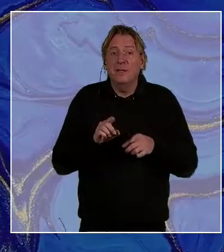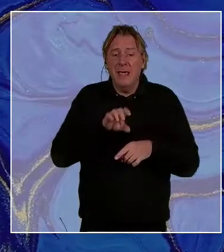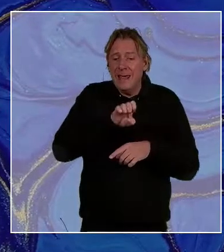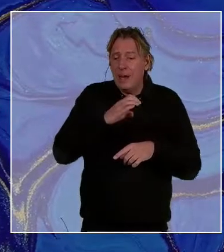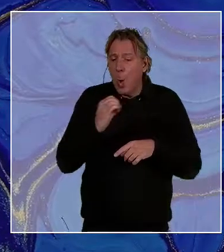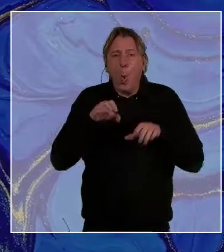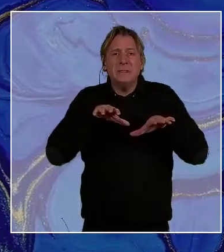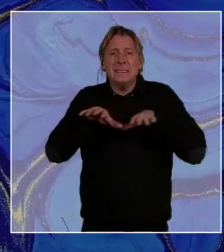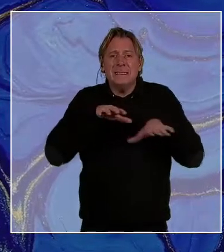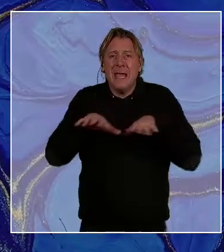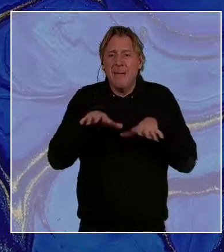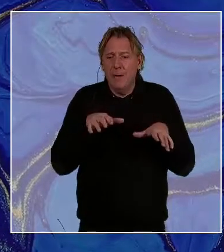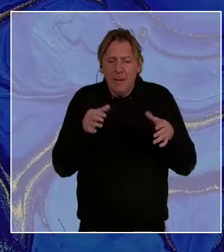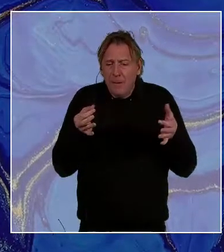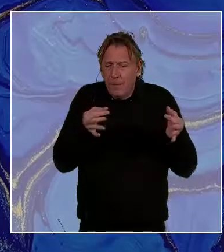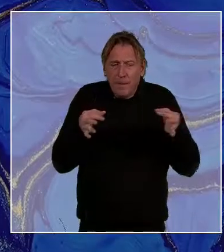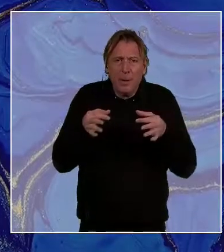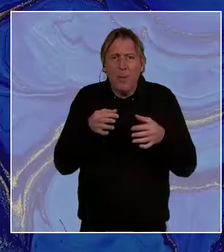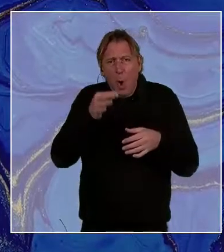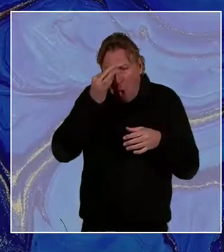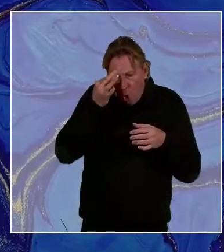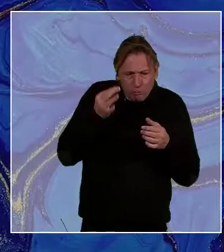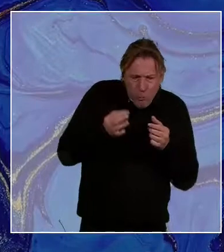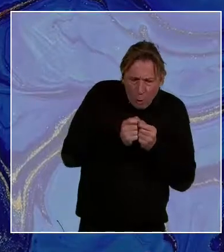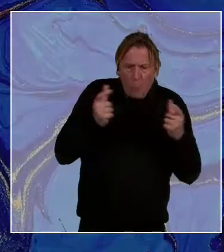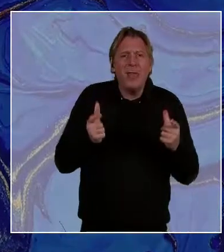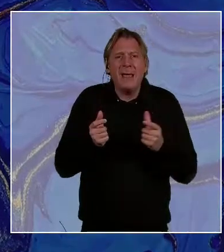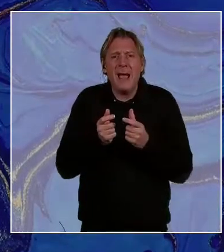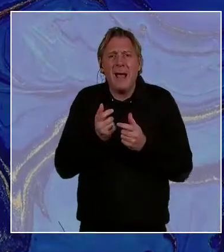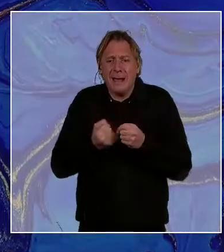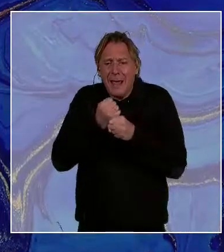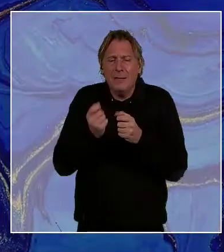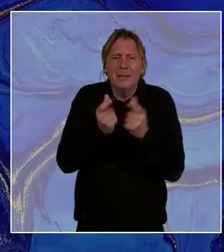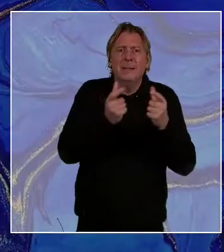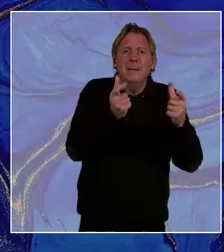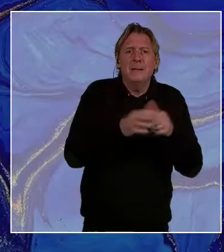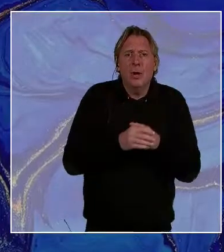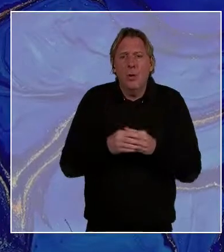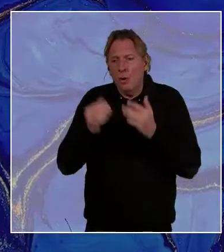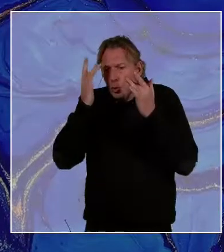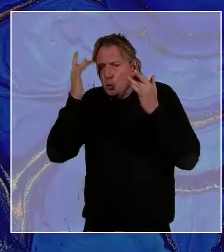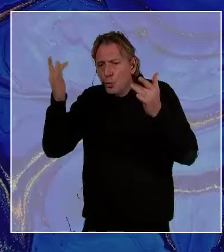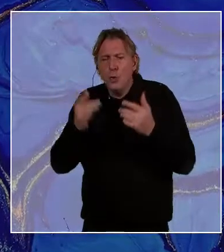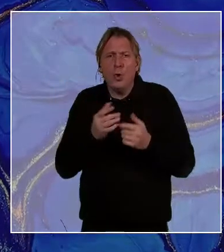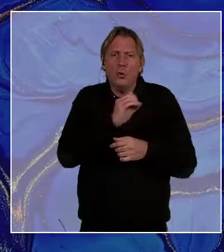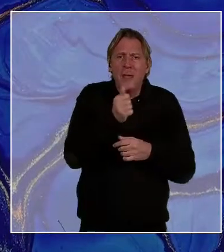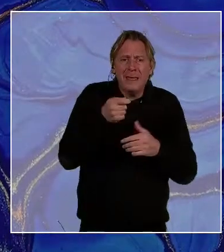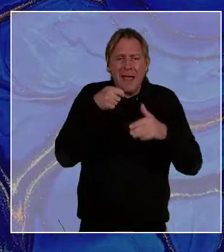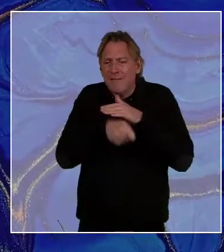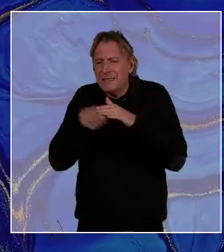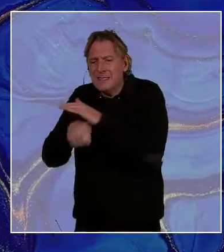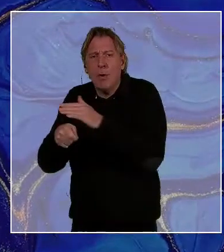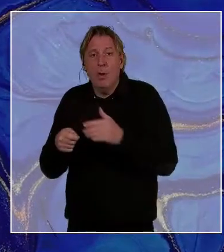dans l'entrepreneuriat, pour accélérer la transition numérique, investir dans la culture, par exemple. Il y a des villes telles